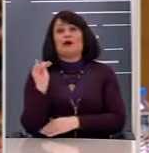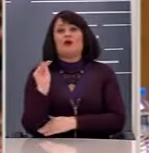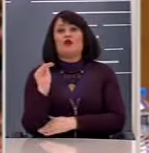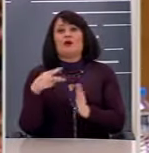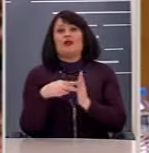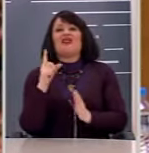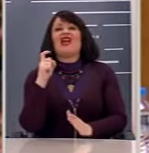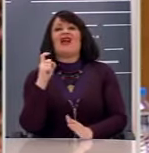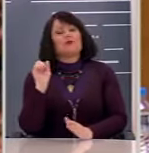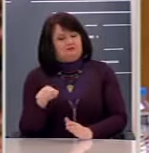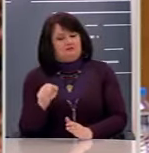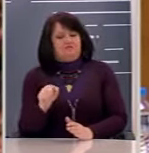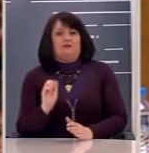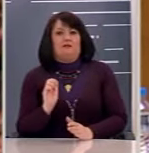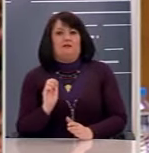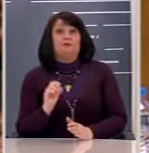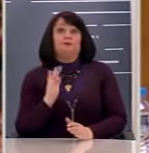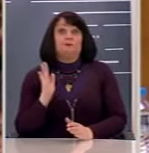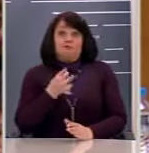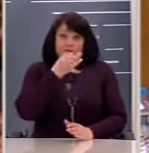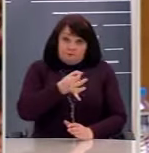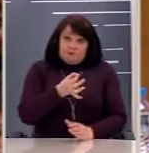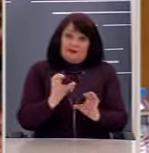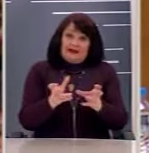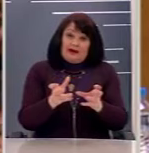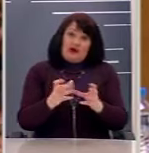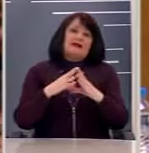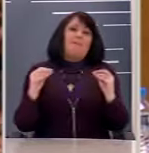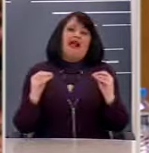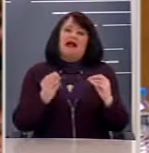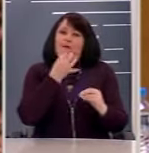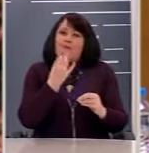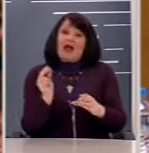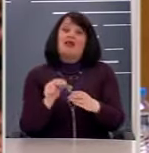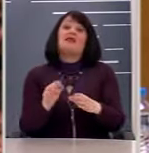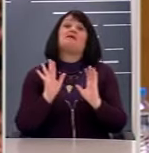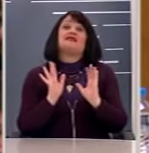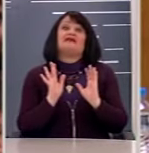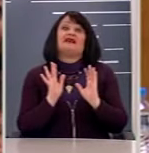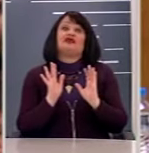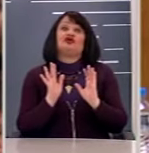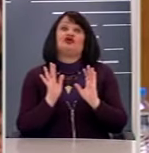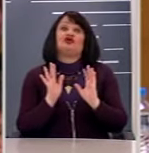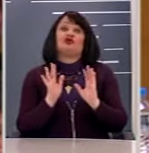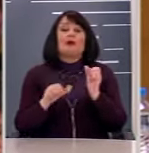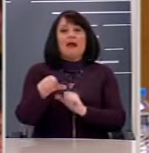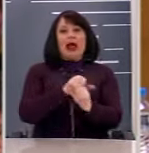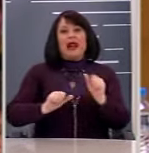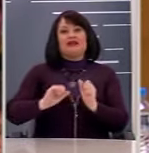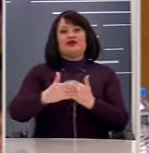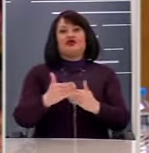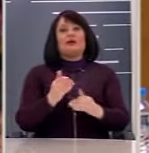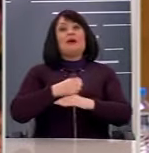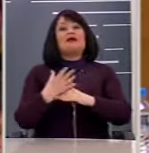10, και όταν δήλωσα στην τηλεόραση του Μέγκα ότι δεν θα ψηφίσω γιατί ήμουν σε εκείνο το τμήμα, με αντικατέστησε το κόμμα μου.